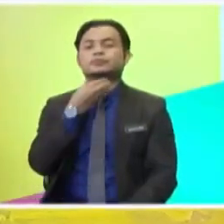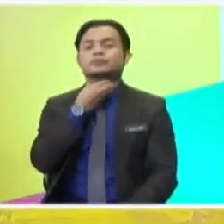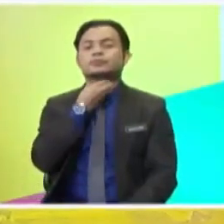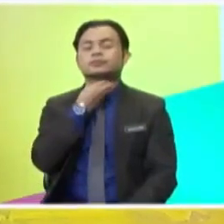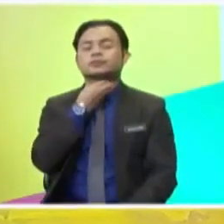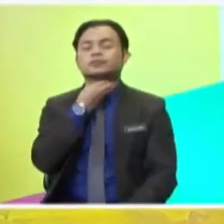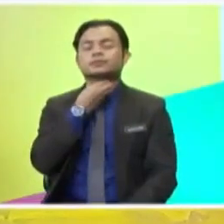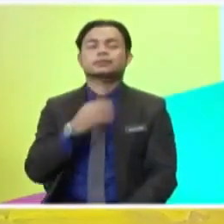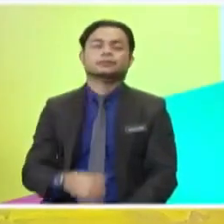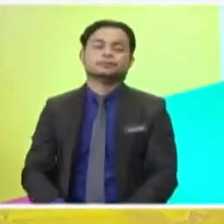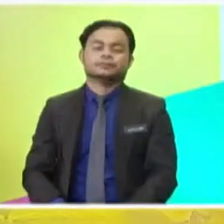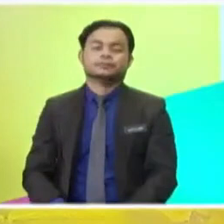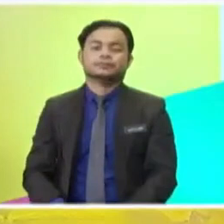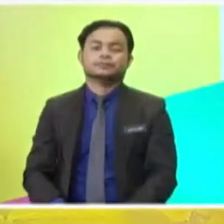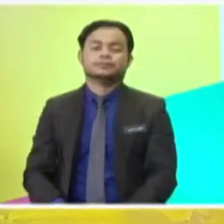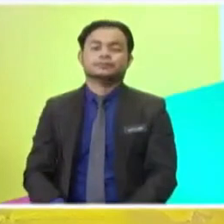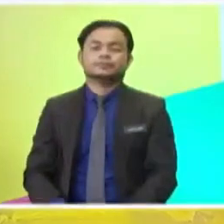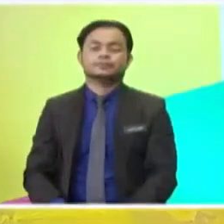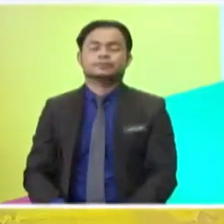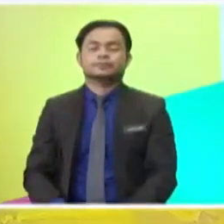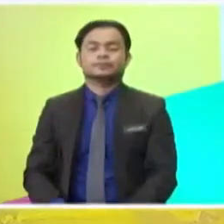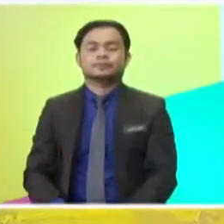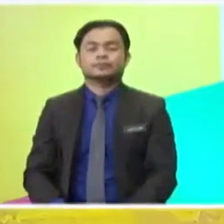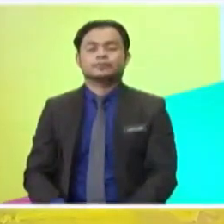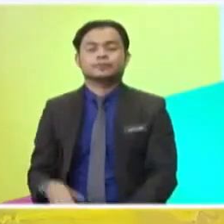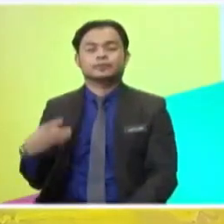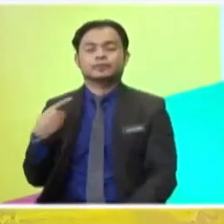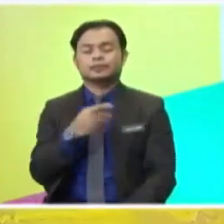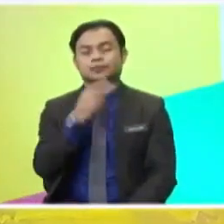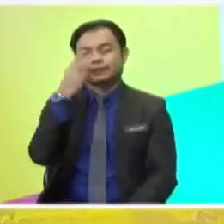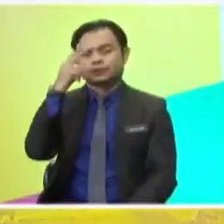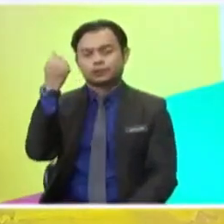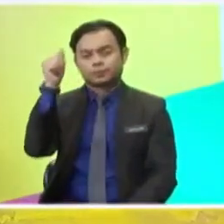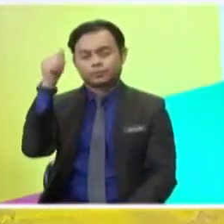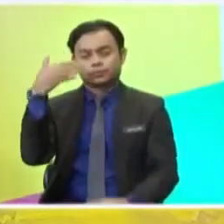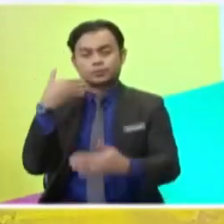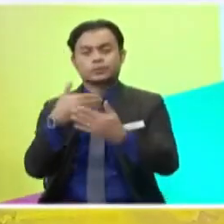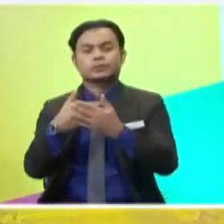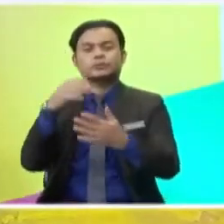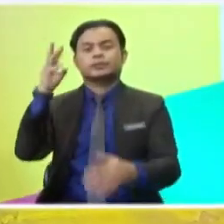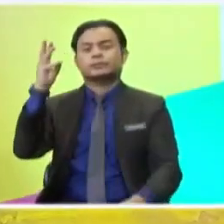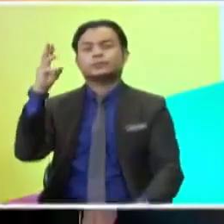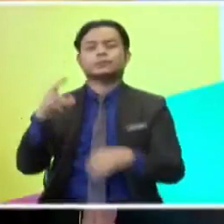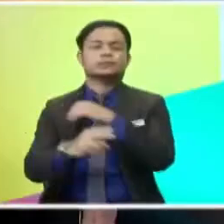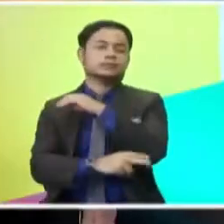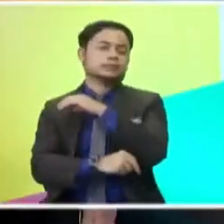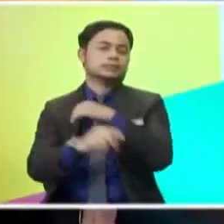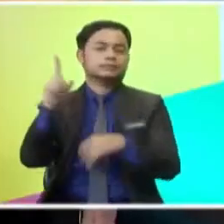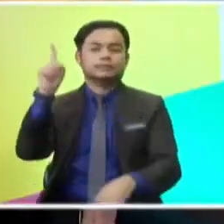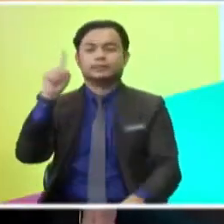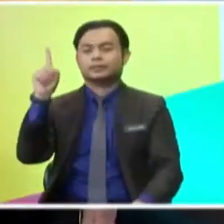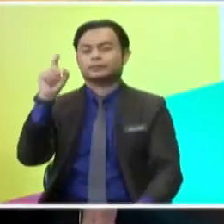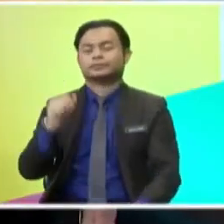Perak. Okey. Jadi, kita nak tengok. Yang ke-10 dan sehingga ke-16. Negeri mana pula, ya? Okey,